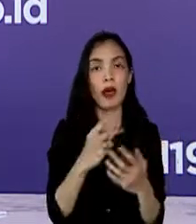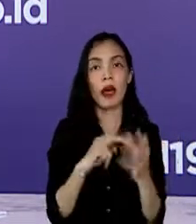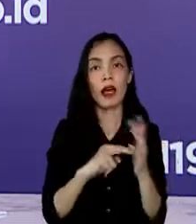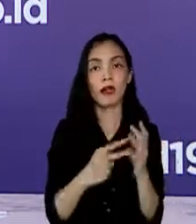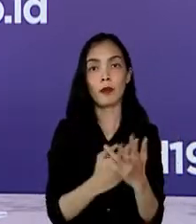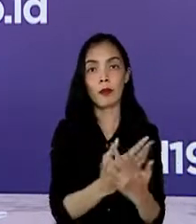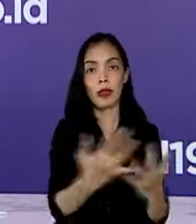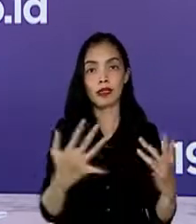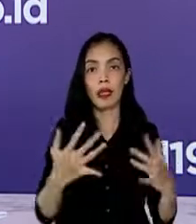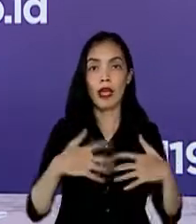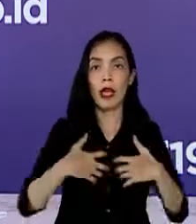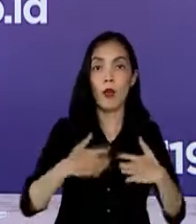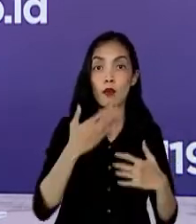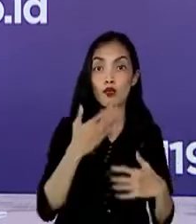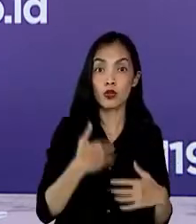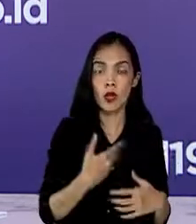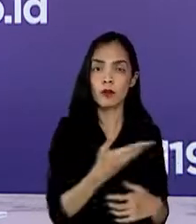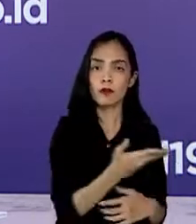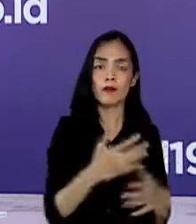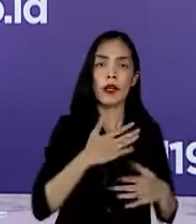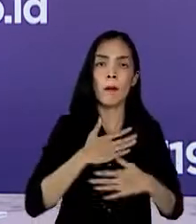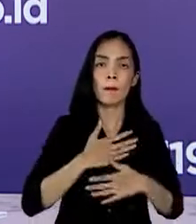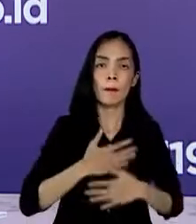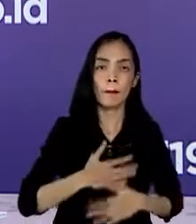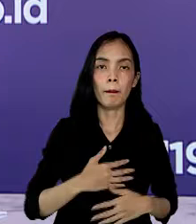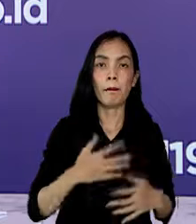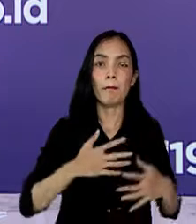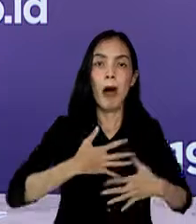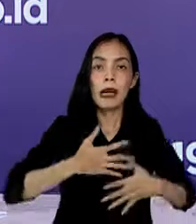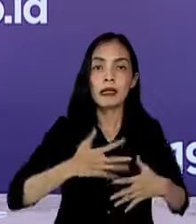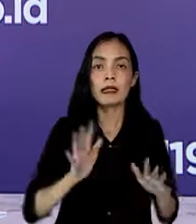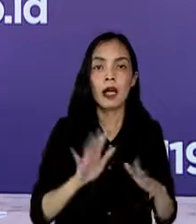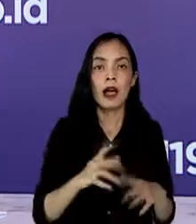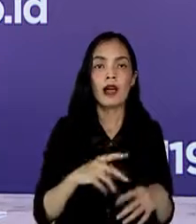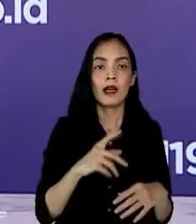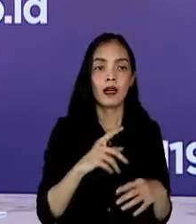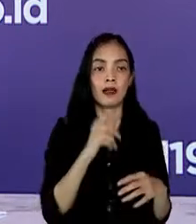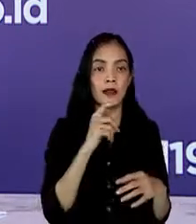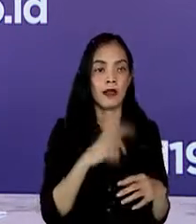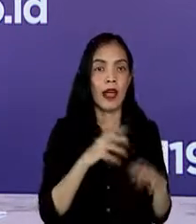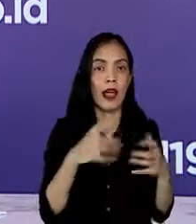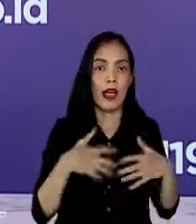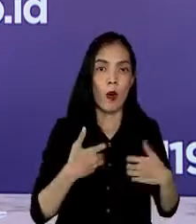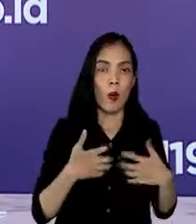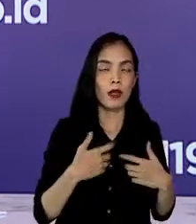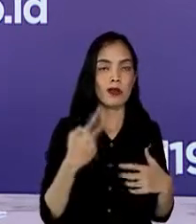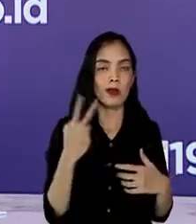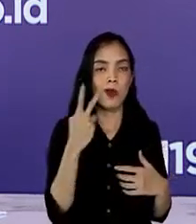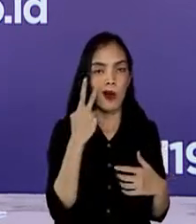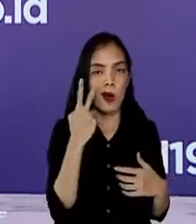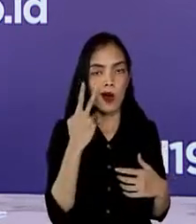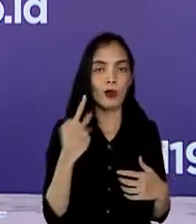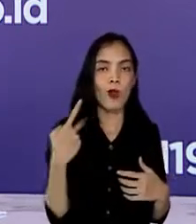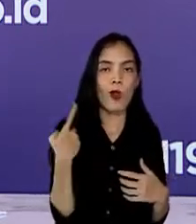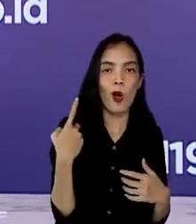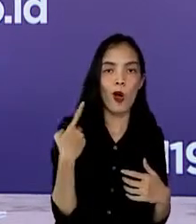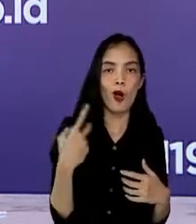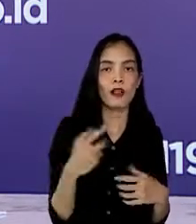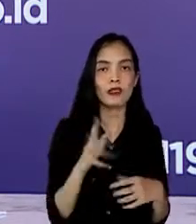peliharaan dihimbau untuk tidak panik dan selalu merawat serta memenuhi kesejahteraan hewan peliharaannya